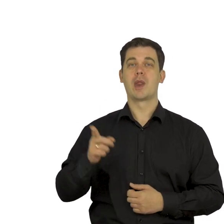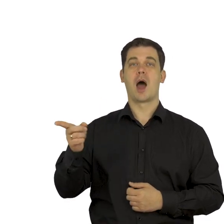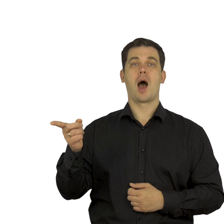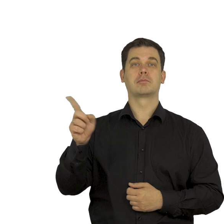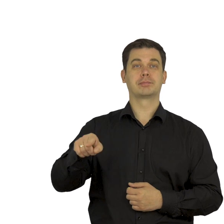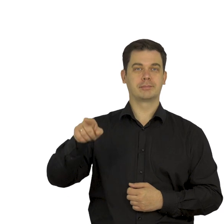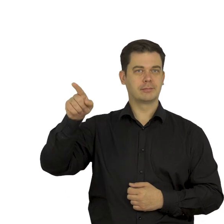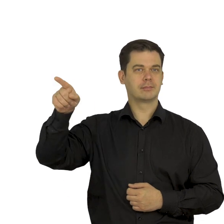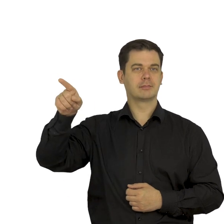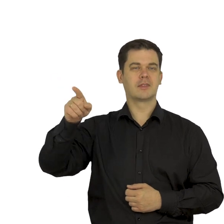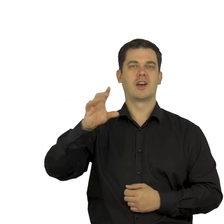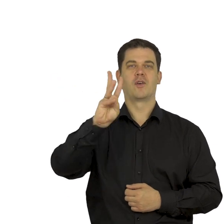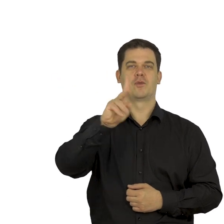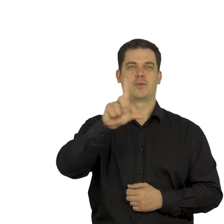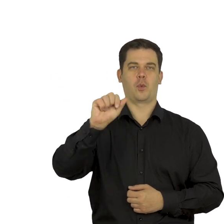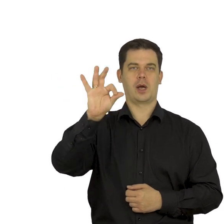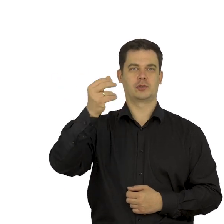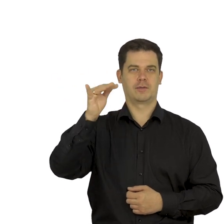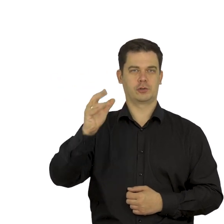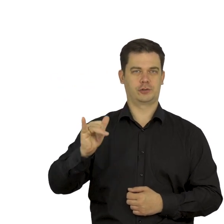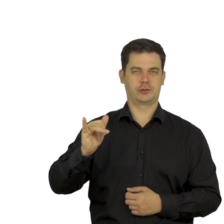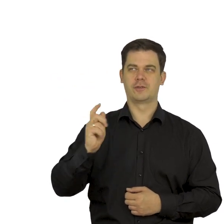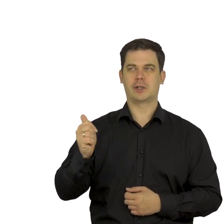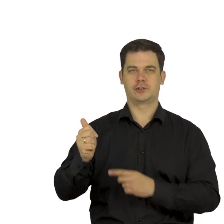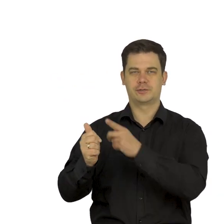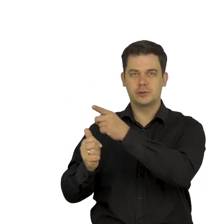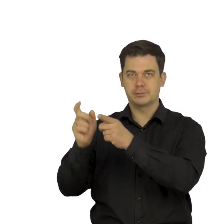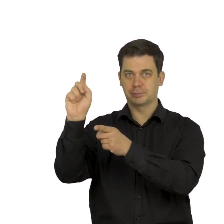a następnie właściwości sprzętu.